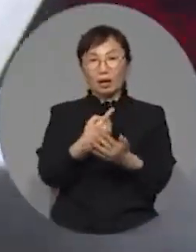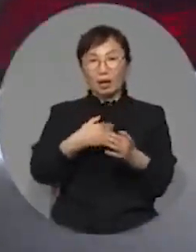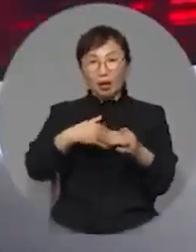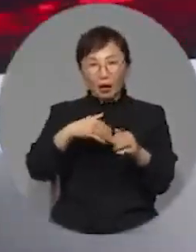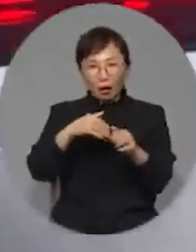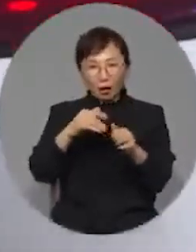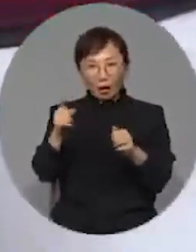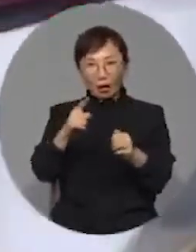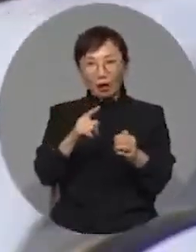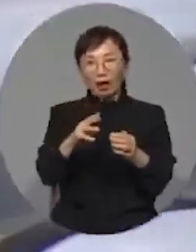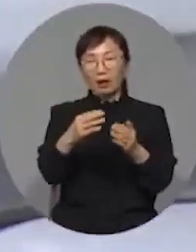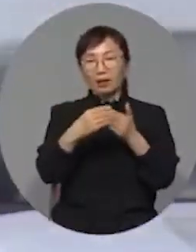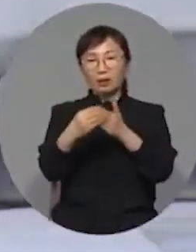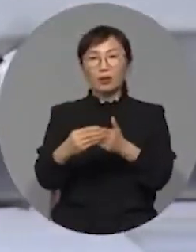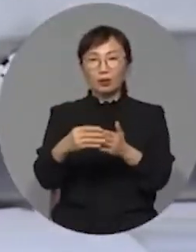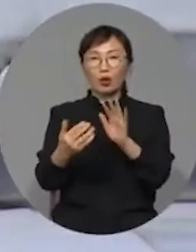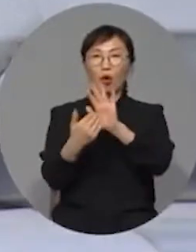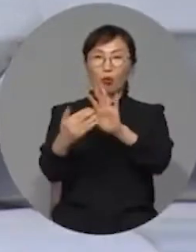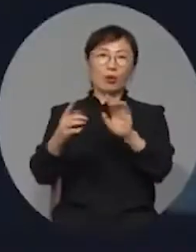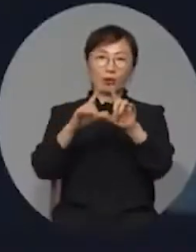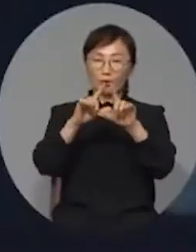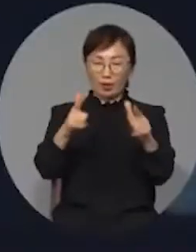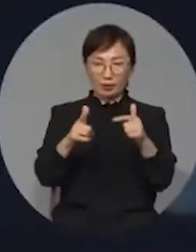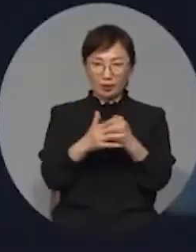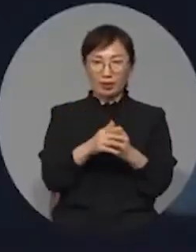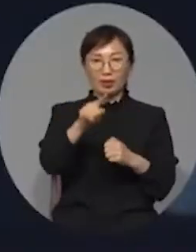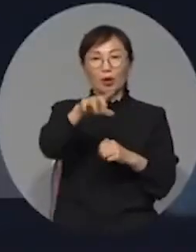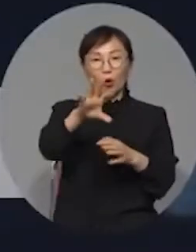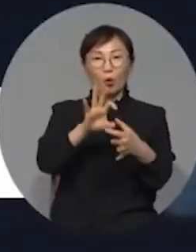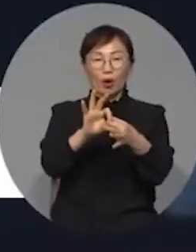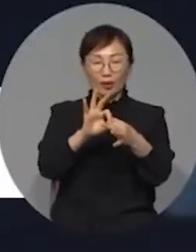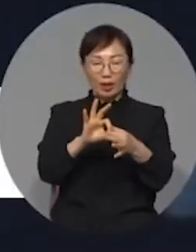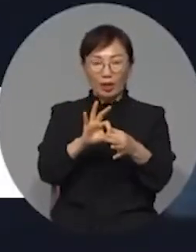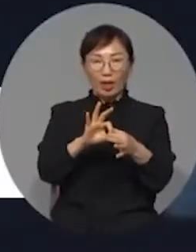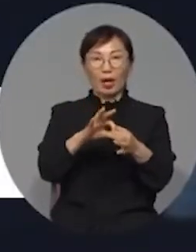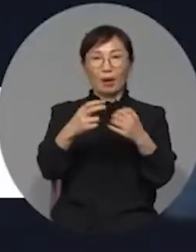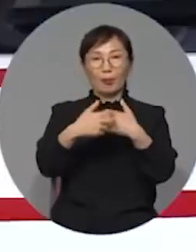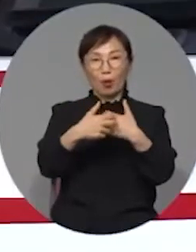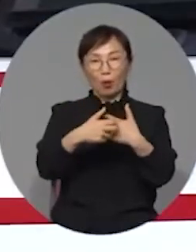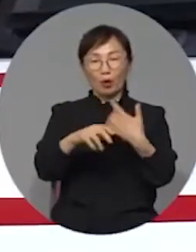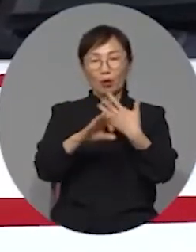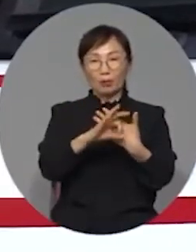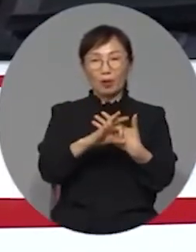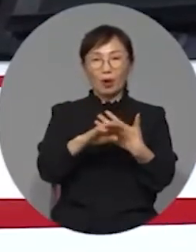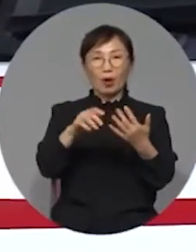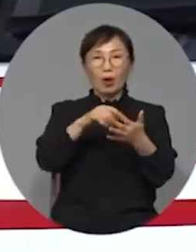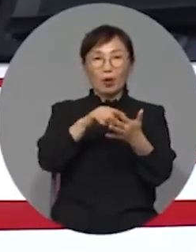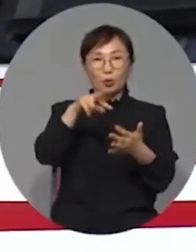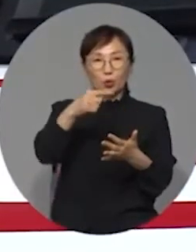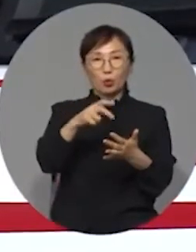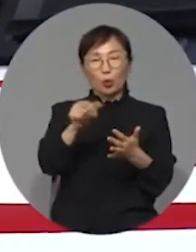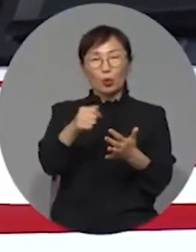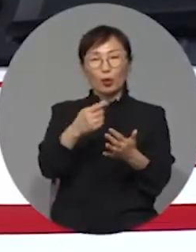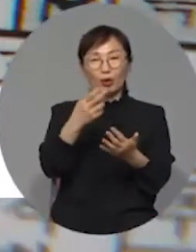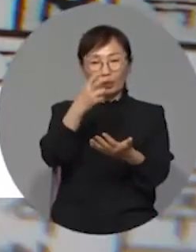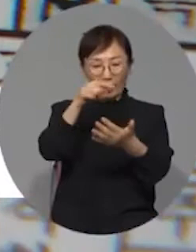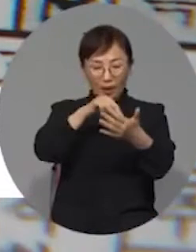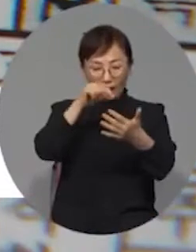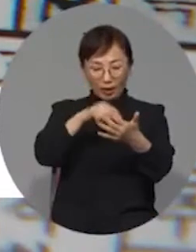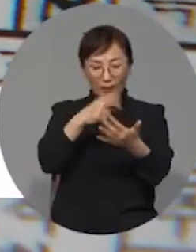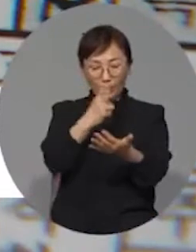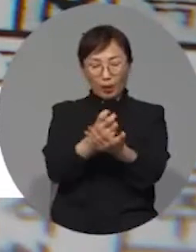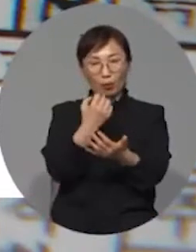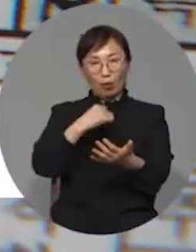아니었습니다. 환자를 관외 지역 병원으로 옮기려면 의료진 소견이 필요하다는 내부 규정을 어긴 것도 모자라